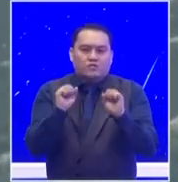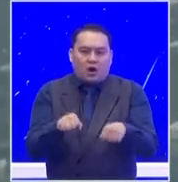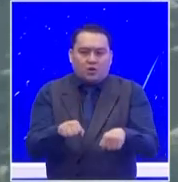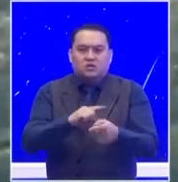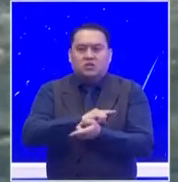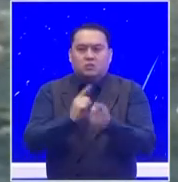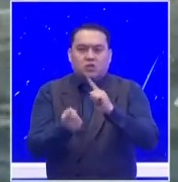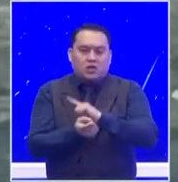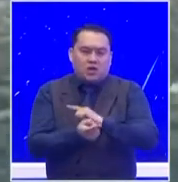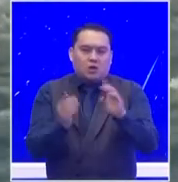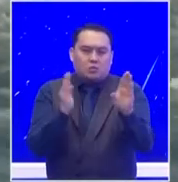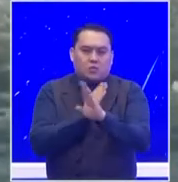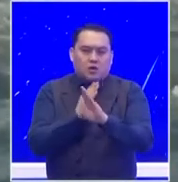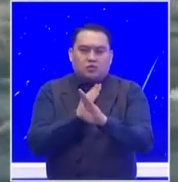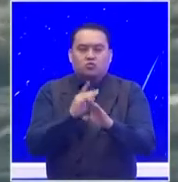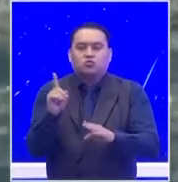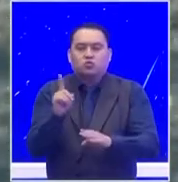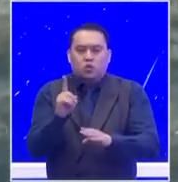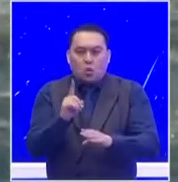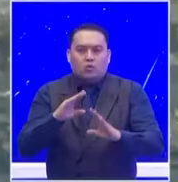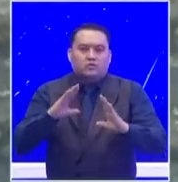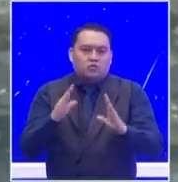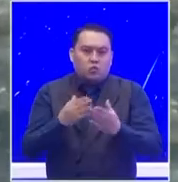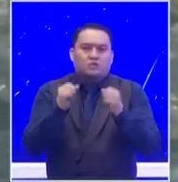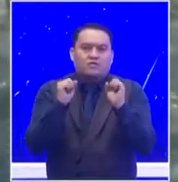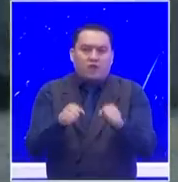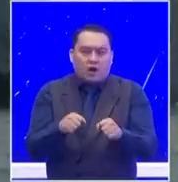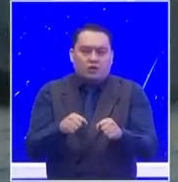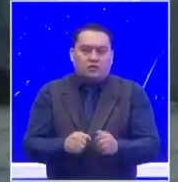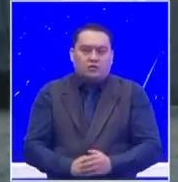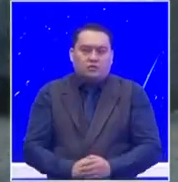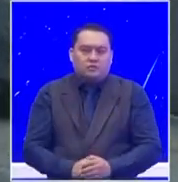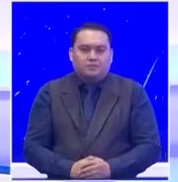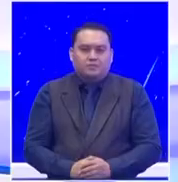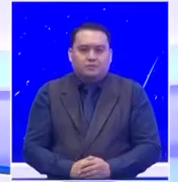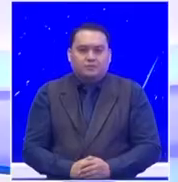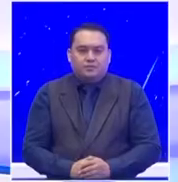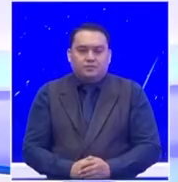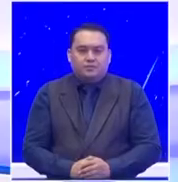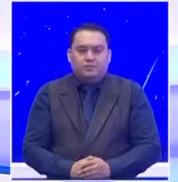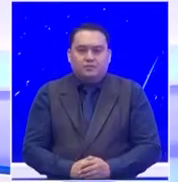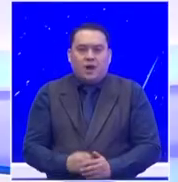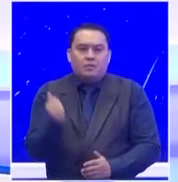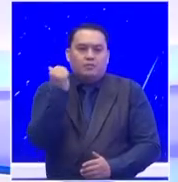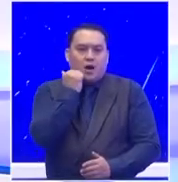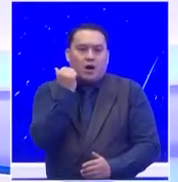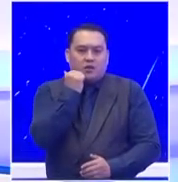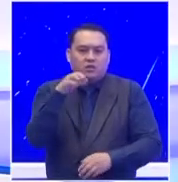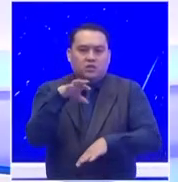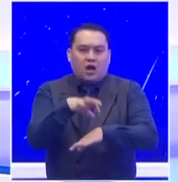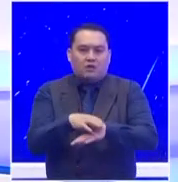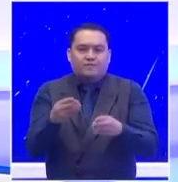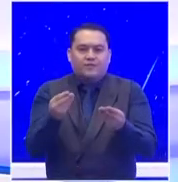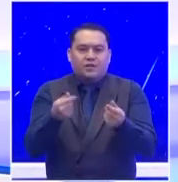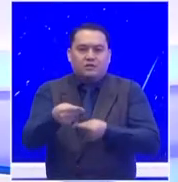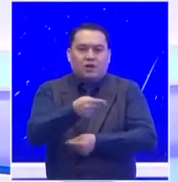следствие изменения климата и подчеркивают, что текущая ситуация далека от нормальной. В Подмосковье задержан финансист